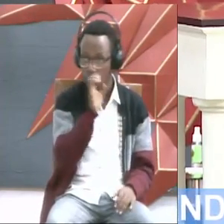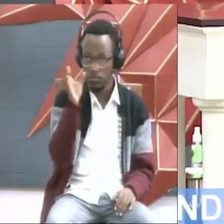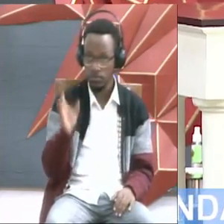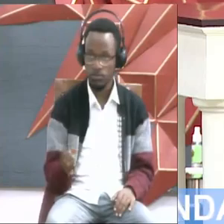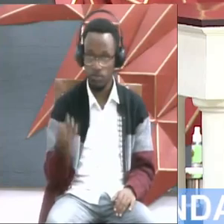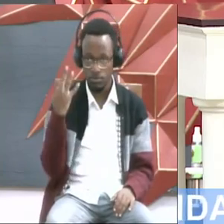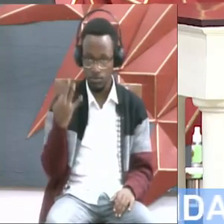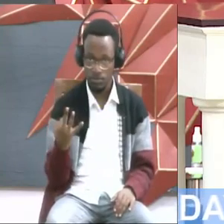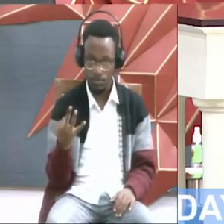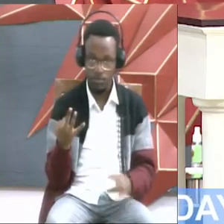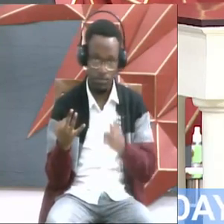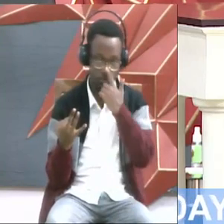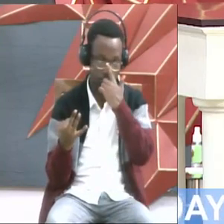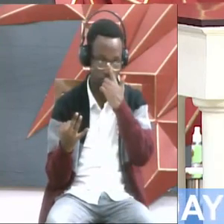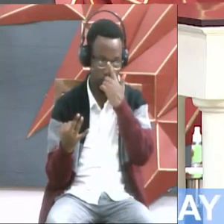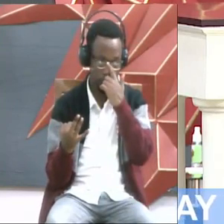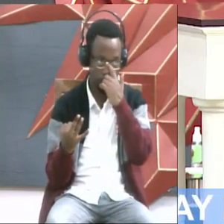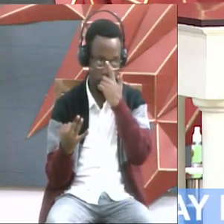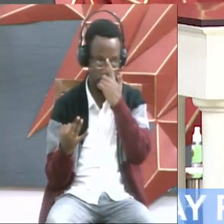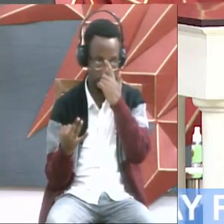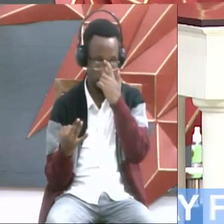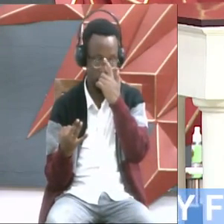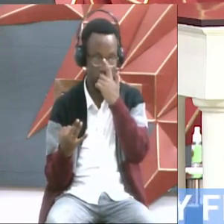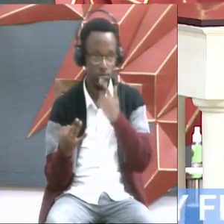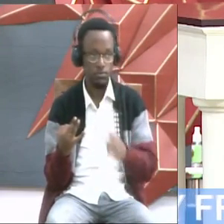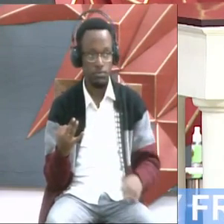dans ces paroles